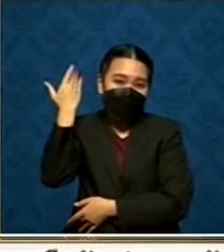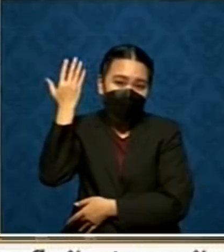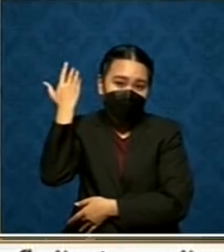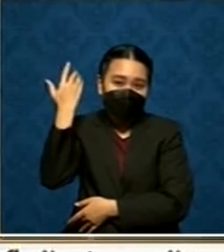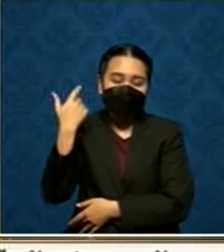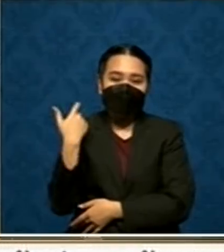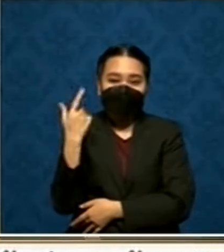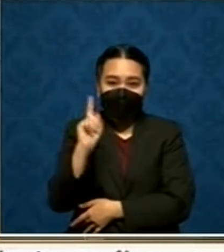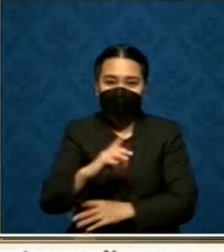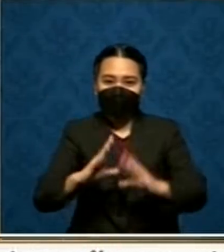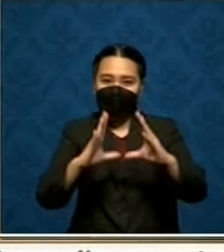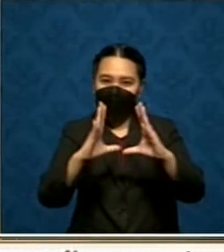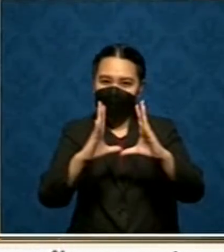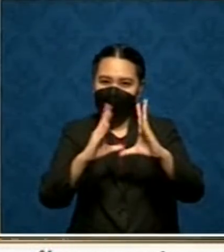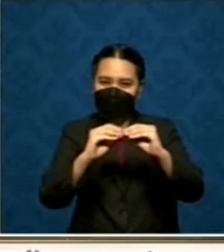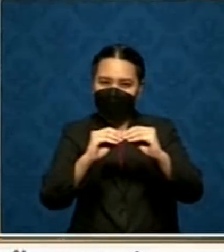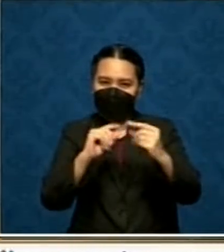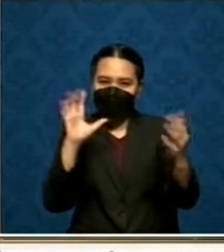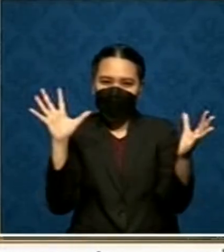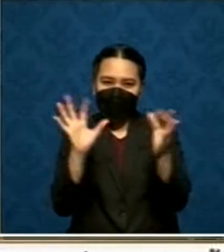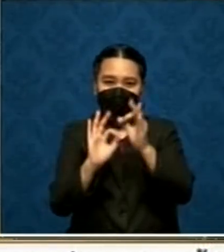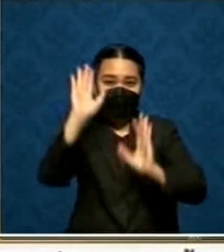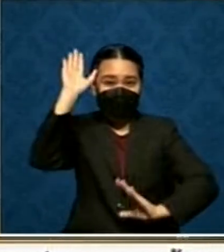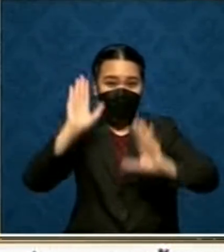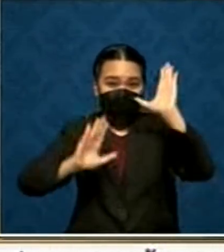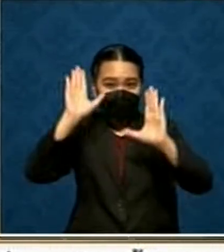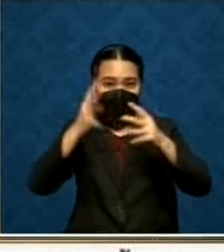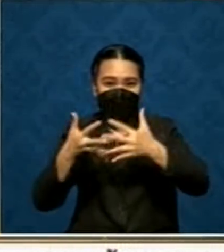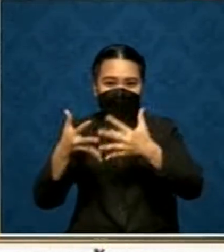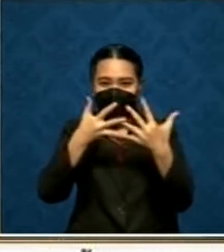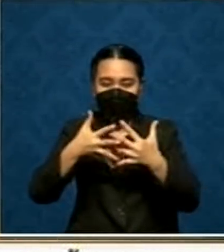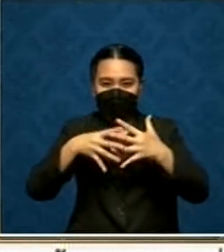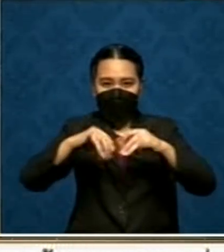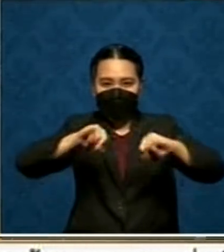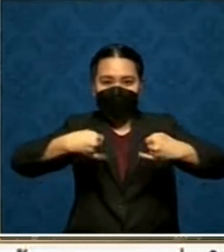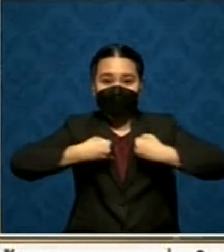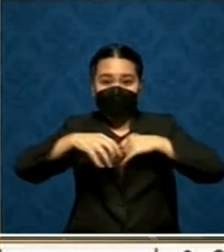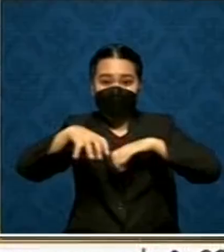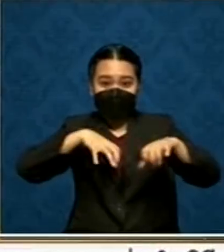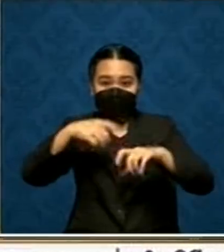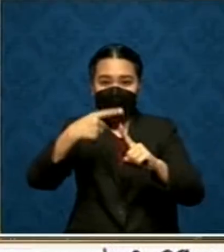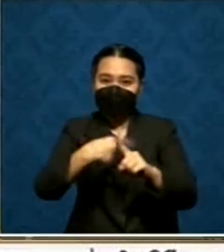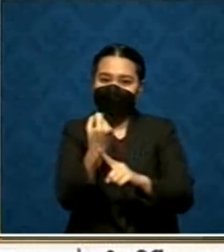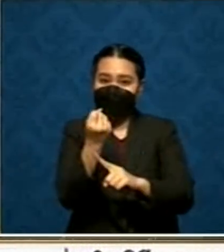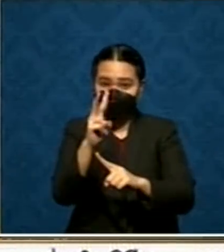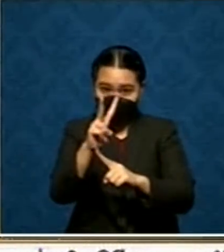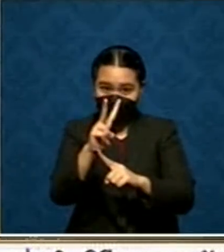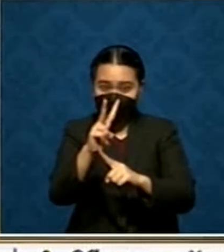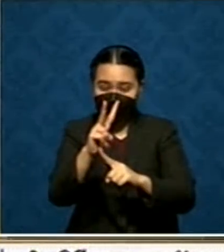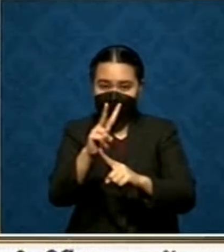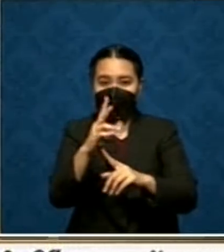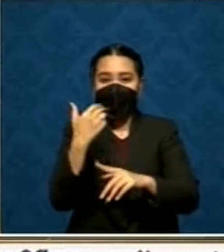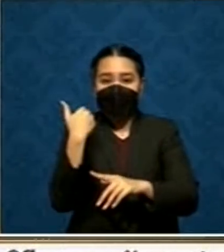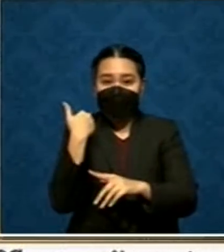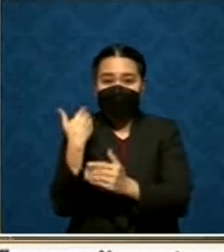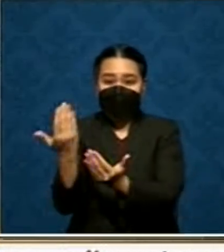การประชุมสุดยอด เพื่อประชาทิปณติที่สระเมการ์ เป็นคนจัด ซึจะมขึ้ในเดอนทรนวาคมนี้เขา